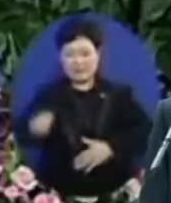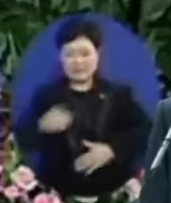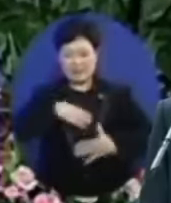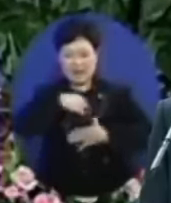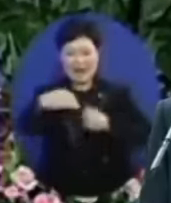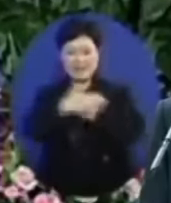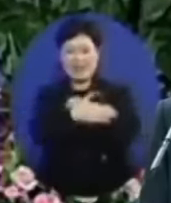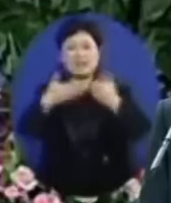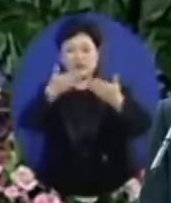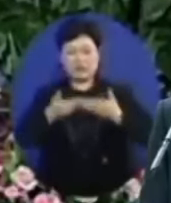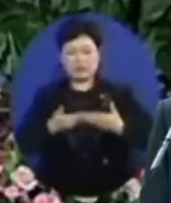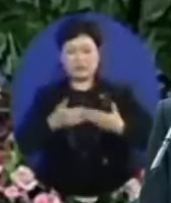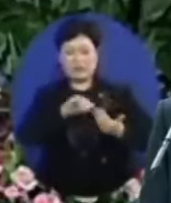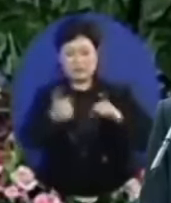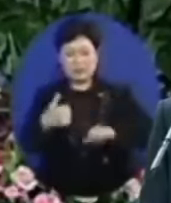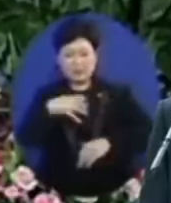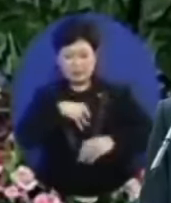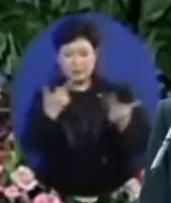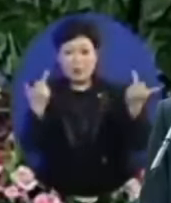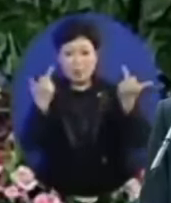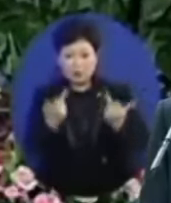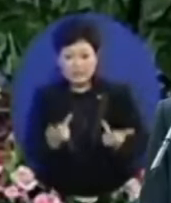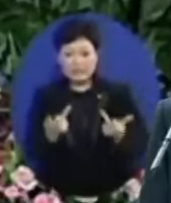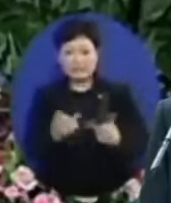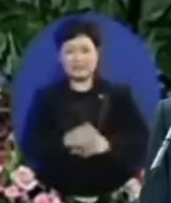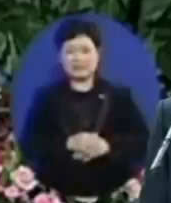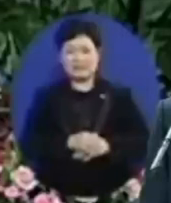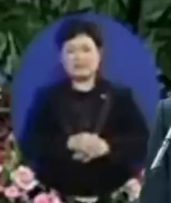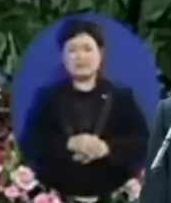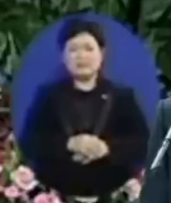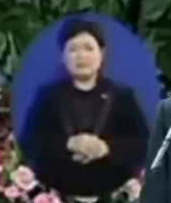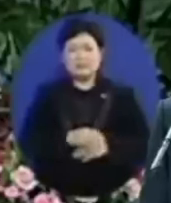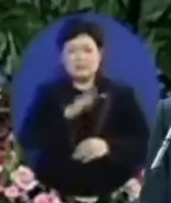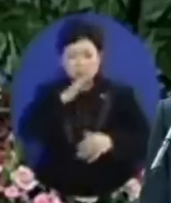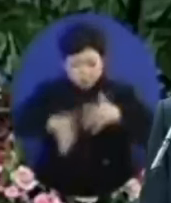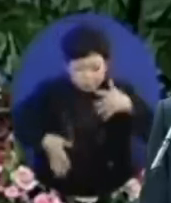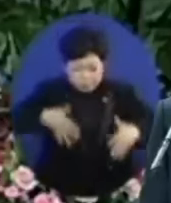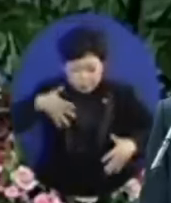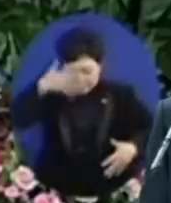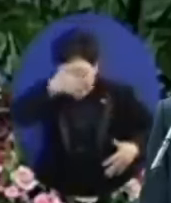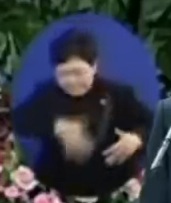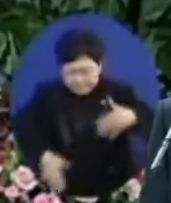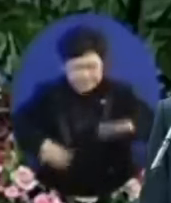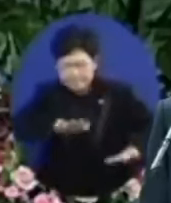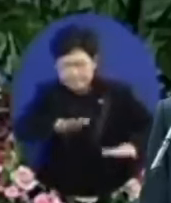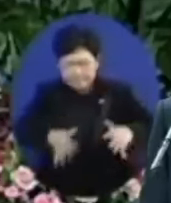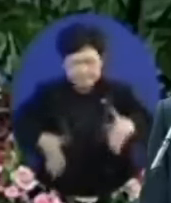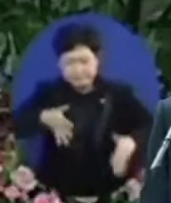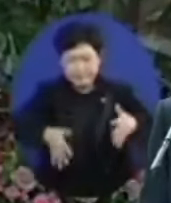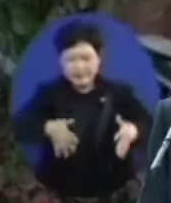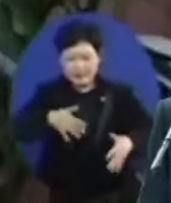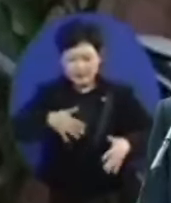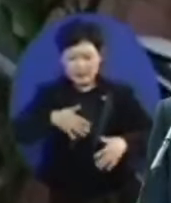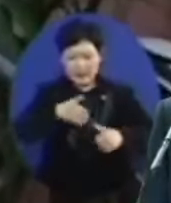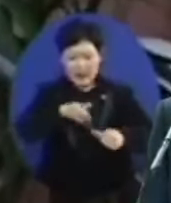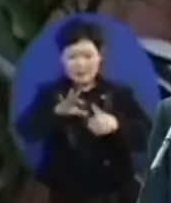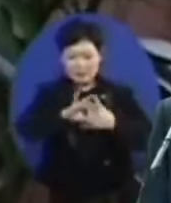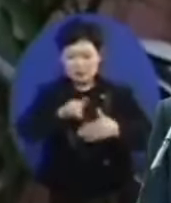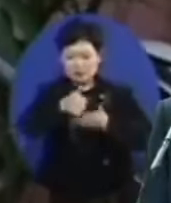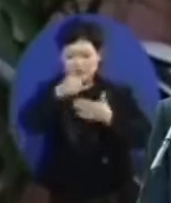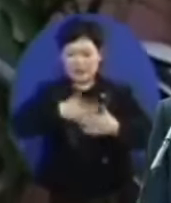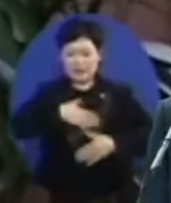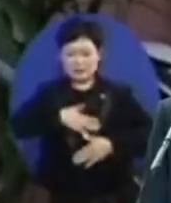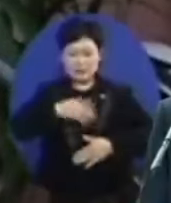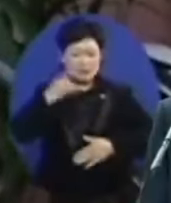안위하시나이다. 사망의 음침한 골짜기 지책을 분간할 수 없는 어려운 곳에도 내가 주님을 알면은 주님이 눈에는 안